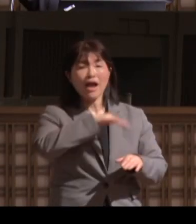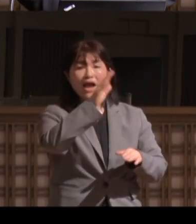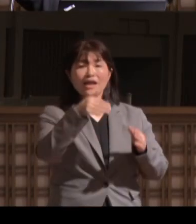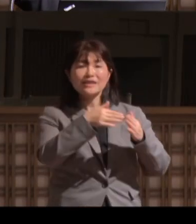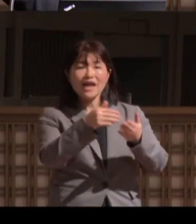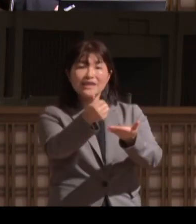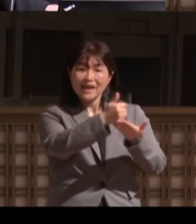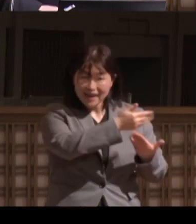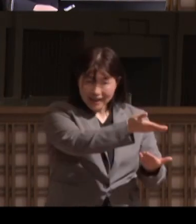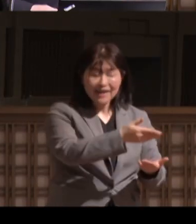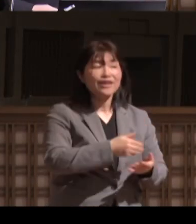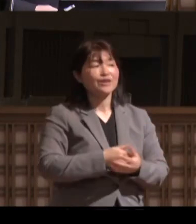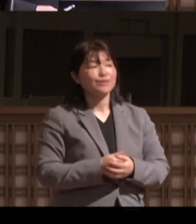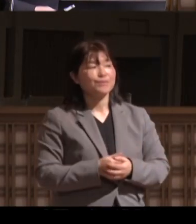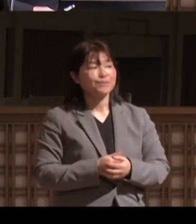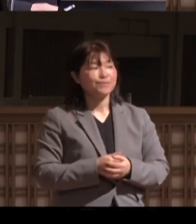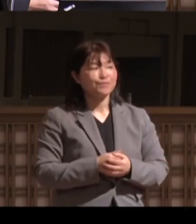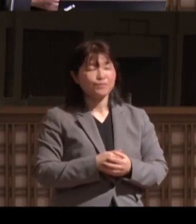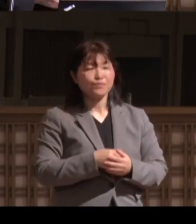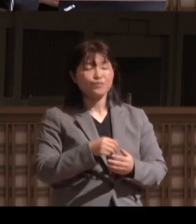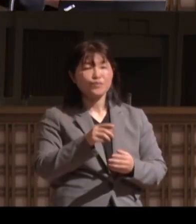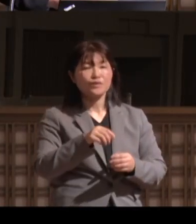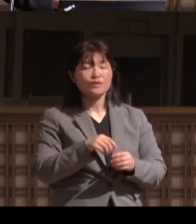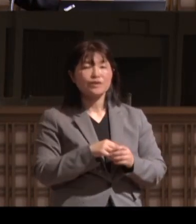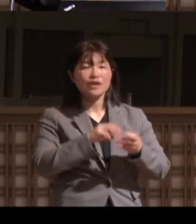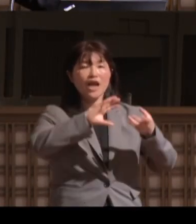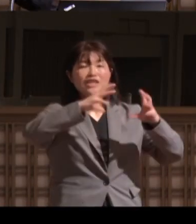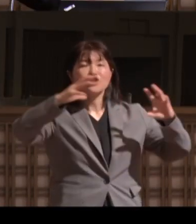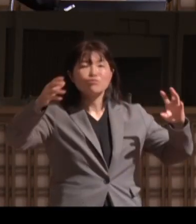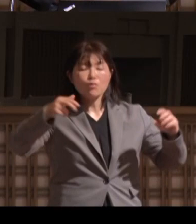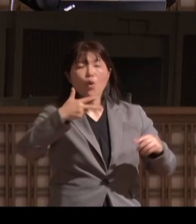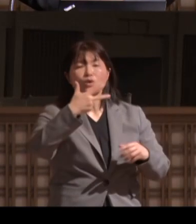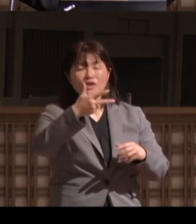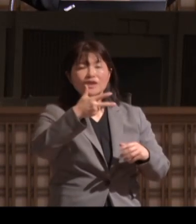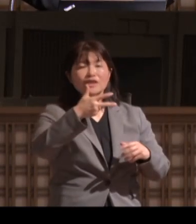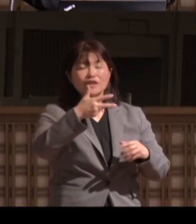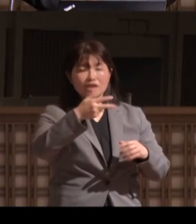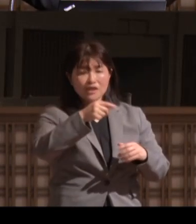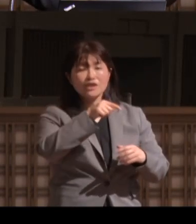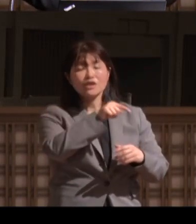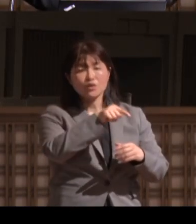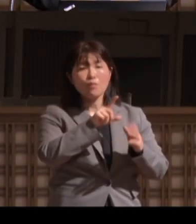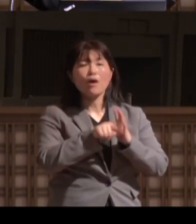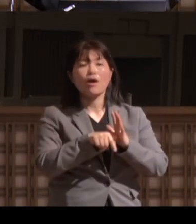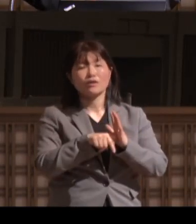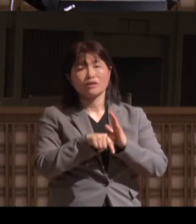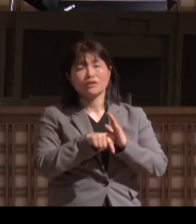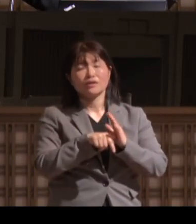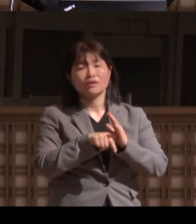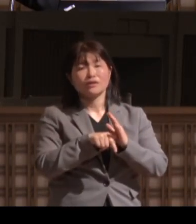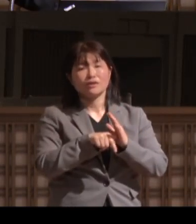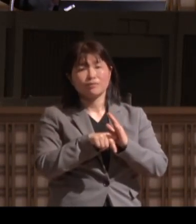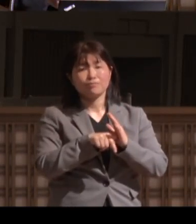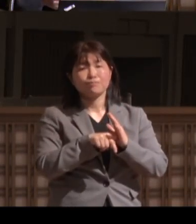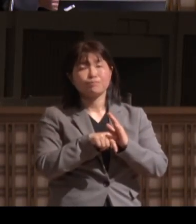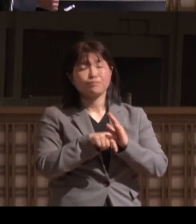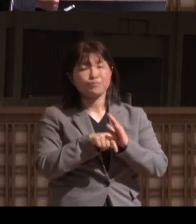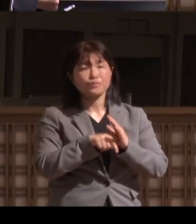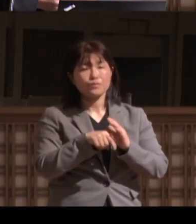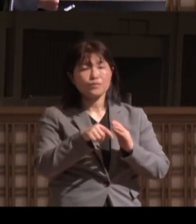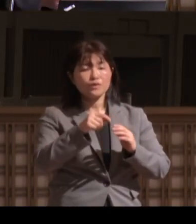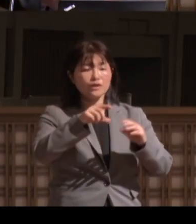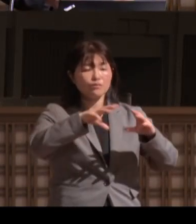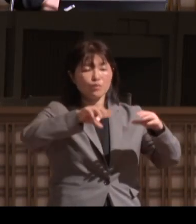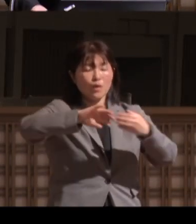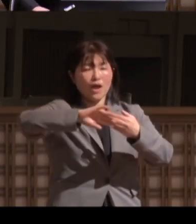なられましたけど出雲市のえ命地区というところはえ出雲市の中でも端